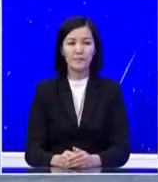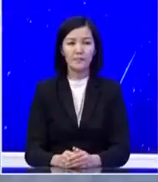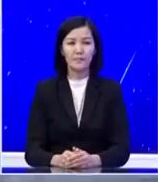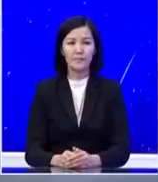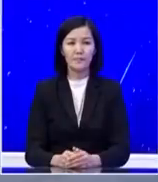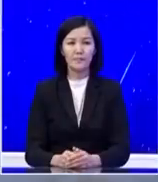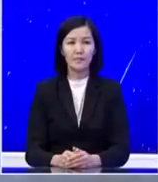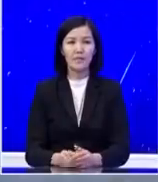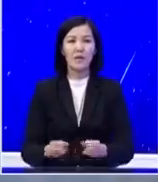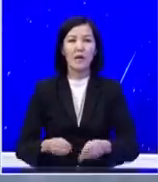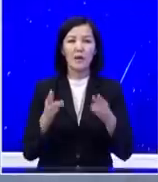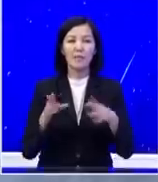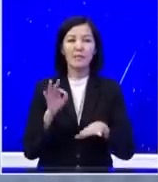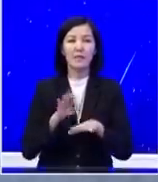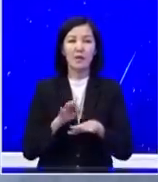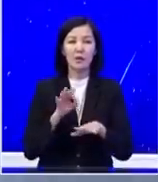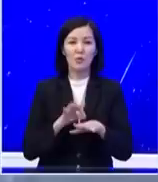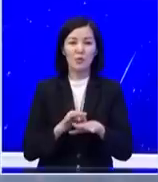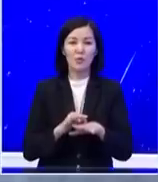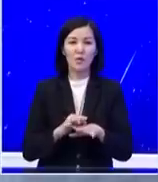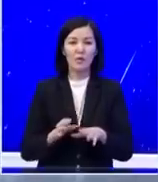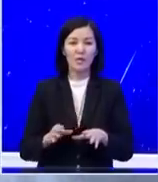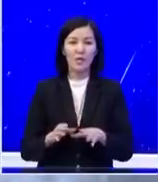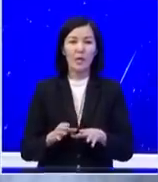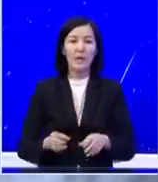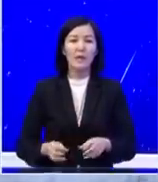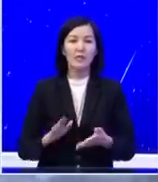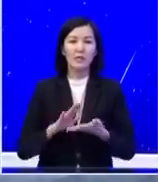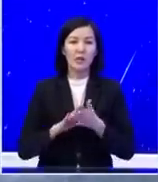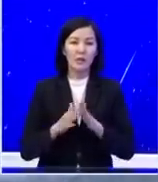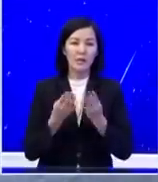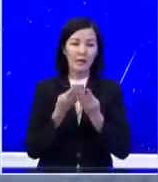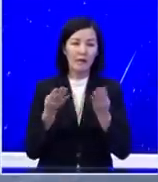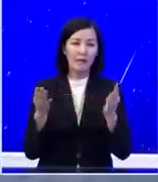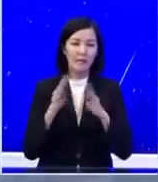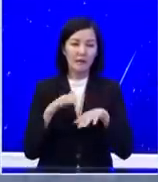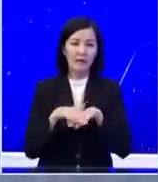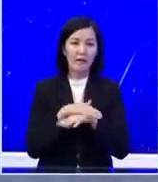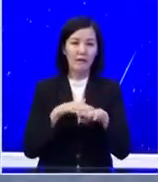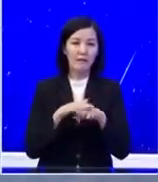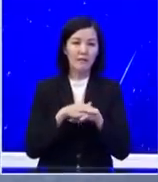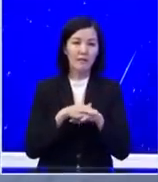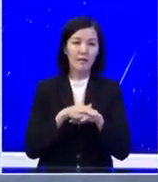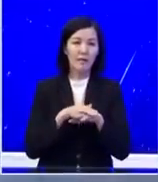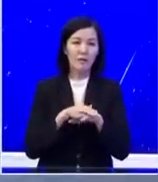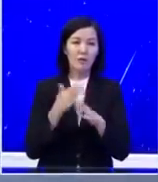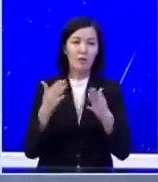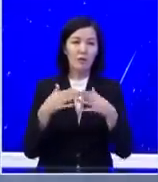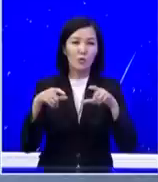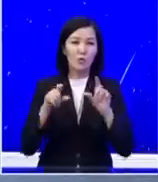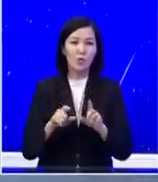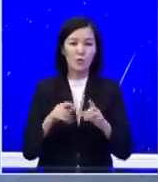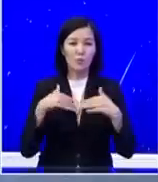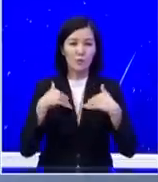Қауіпті індет екі айға созылған төтенше жағдайдан кейін тұрғындардың жабырқаған көңілін көтеру мақсатында қала билігі